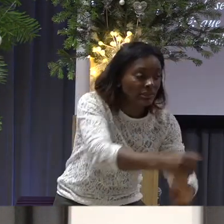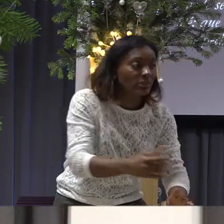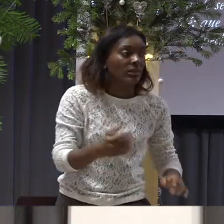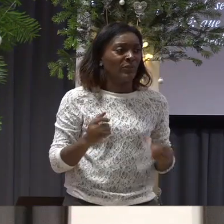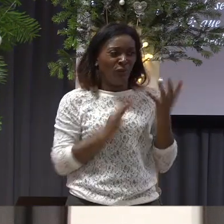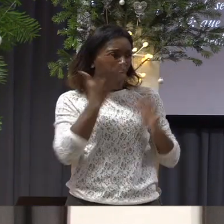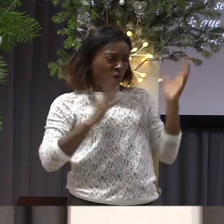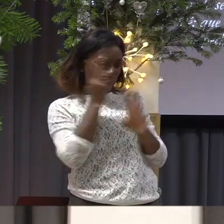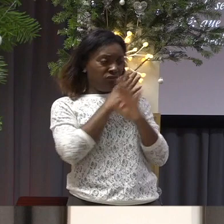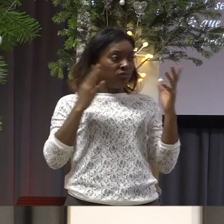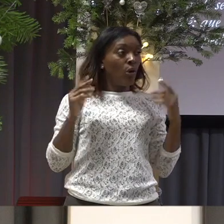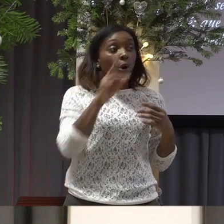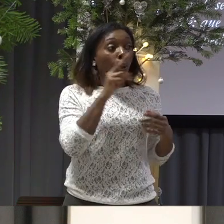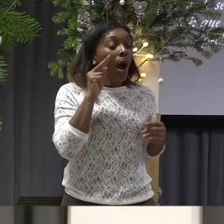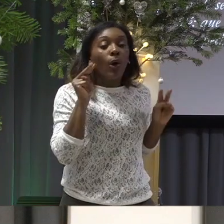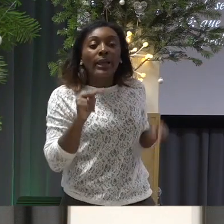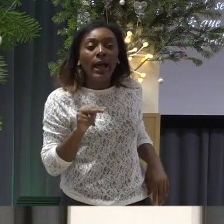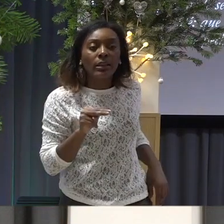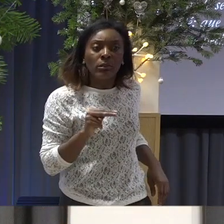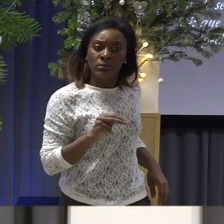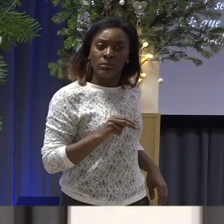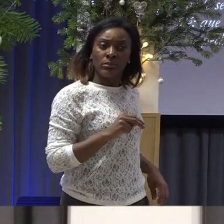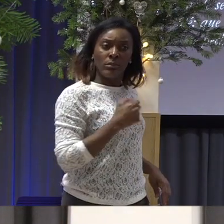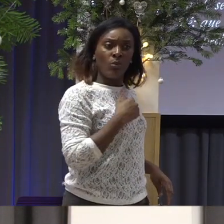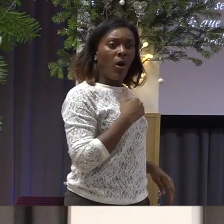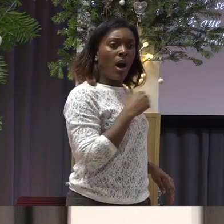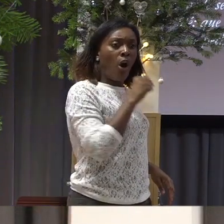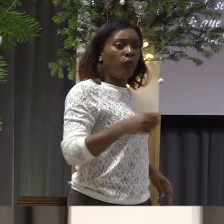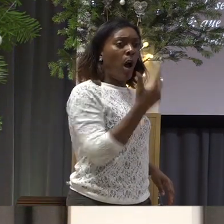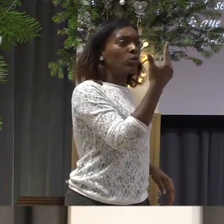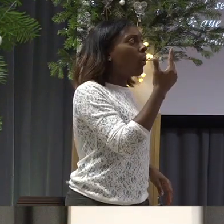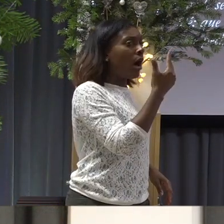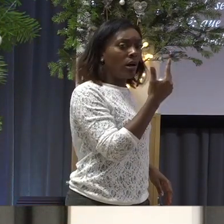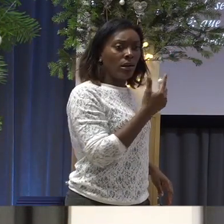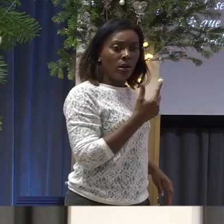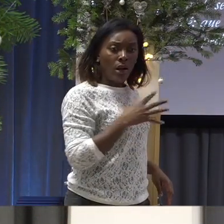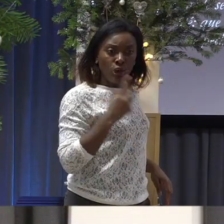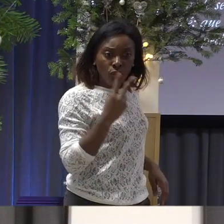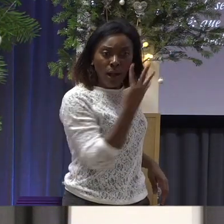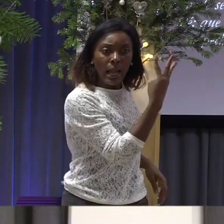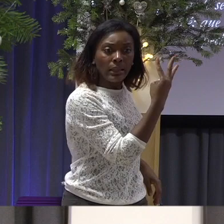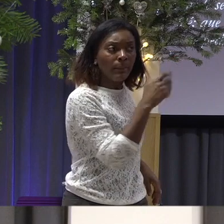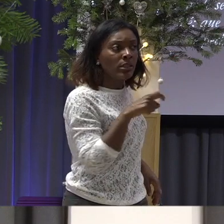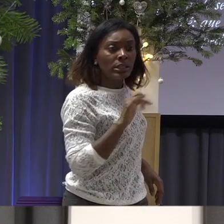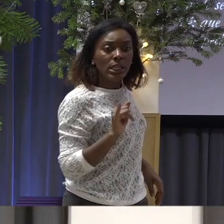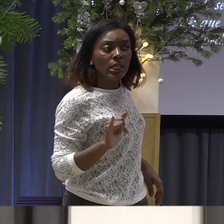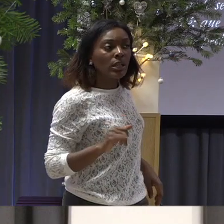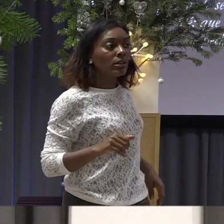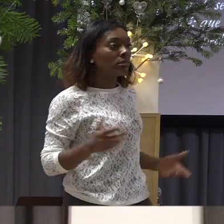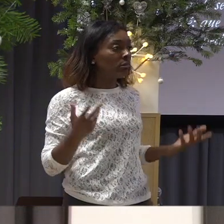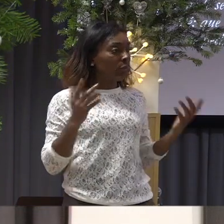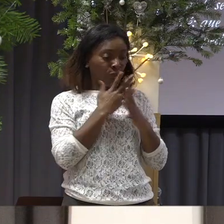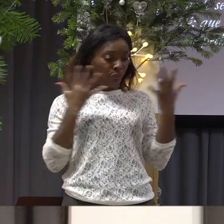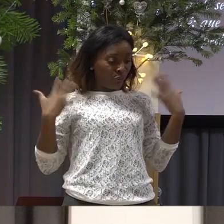Le roi bouleversé. Et le soldat qui est allé pour aller vérifier à l'extérieur, c'est lui qui est